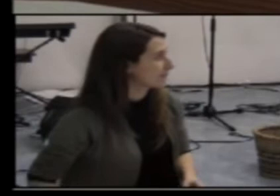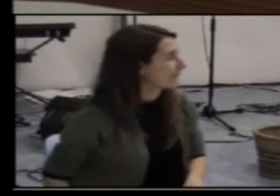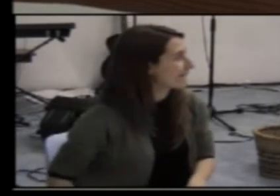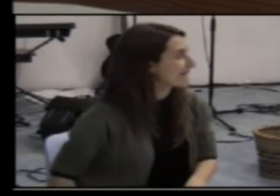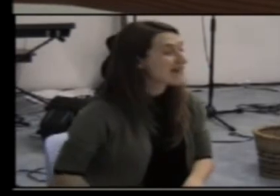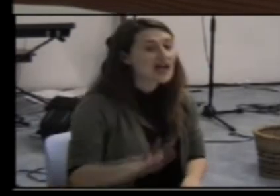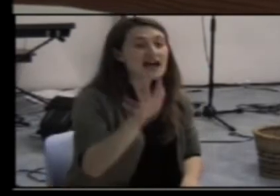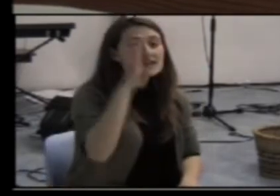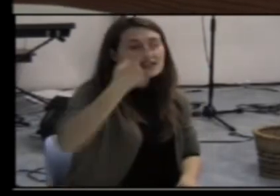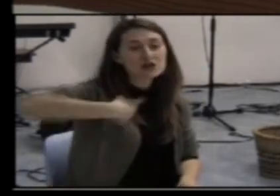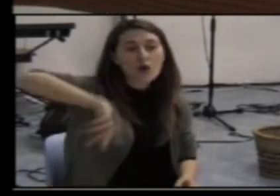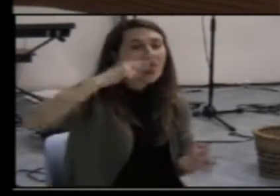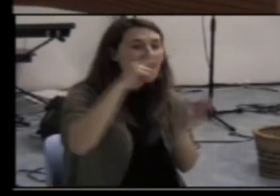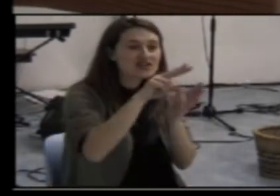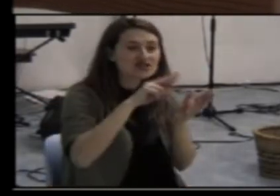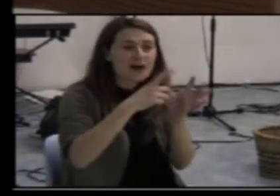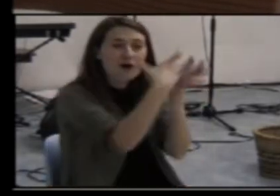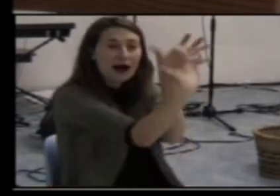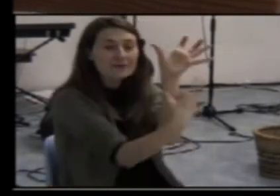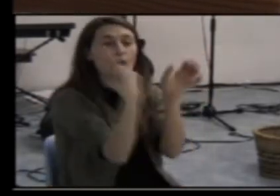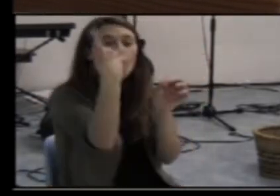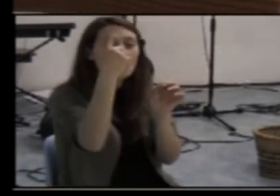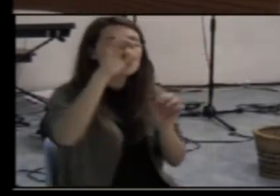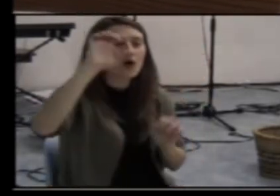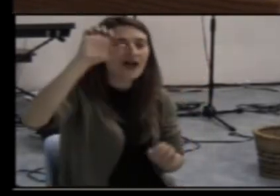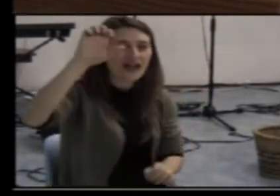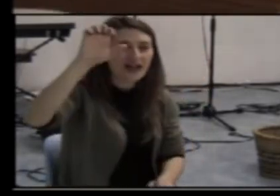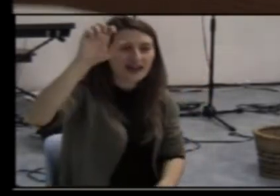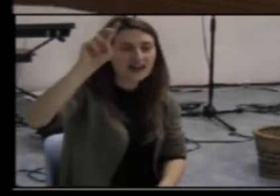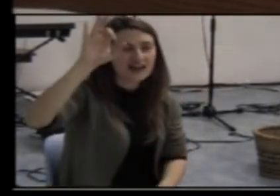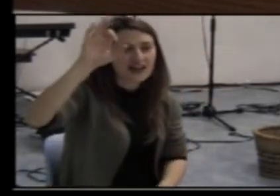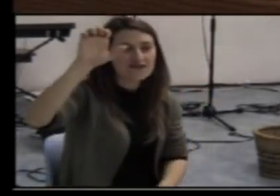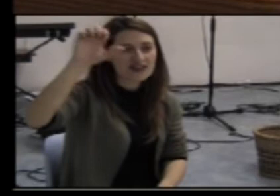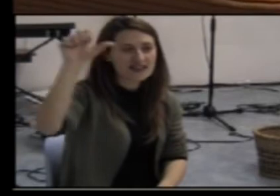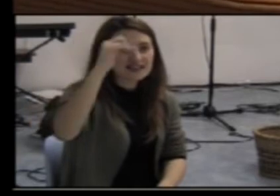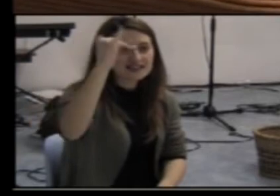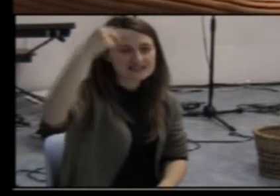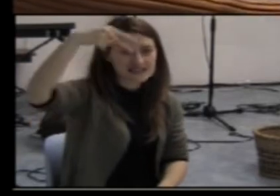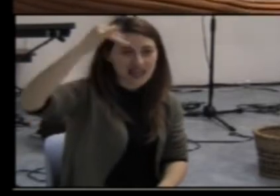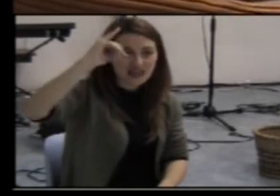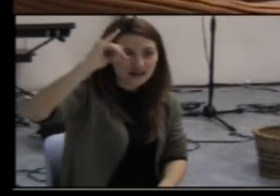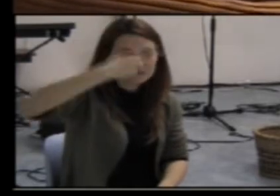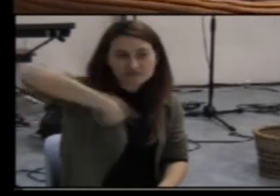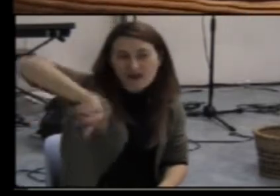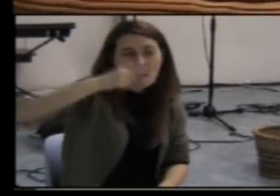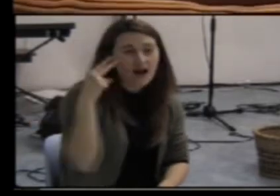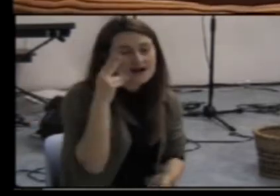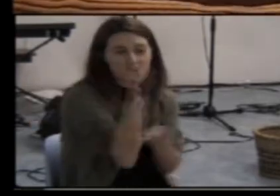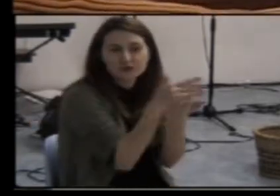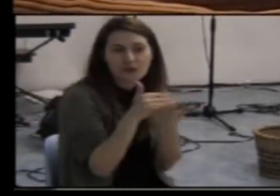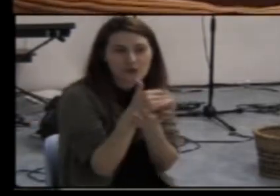Se noi leggiamo il capitolo 1 di Efesini, vediamo quante cose sono comprese in questo, ma c'è